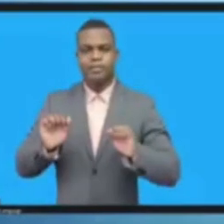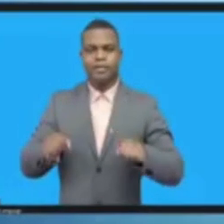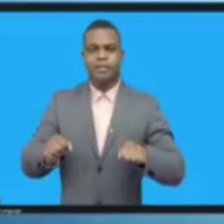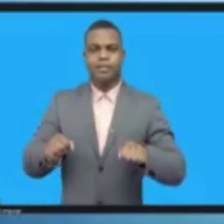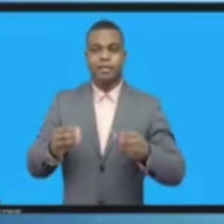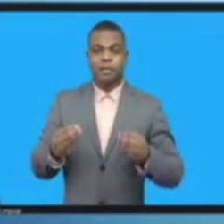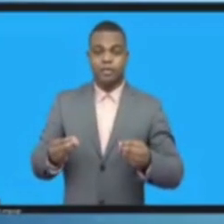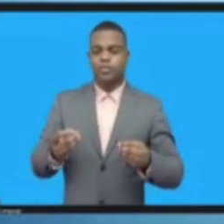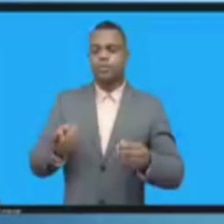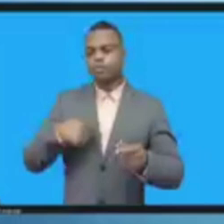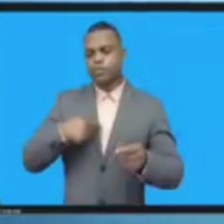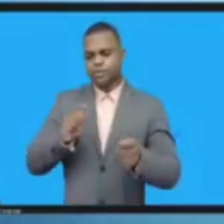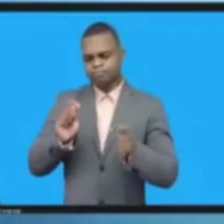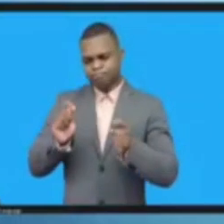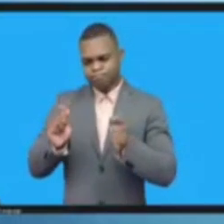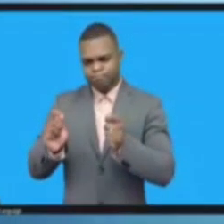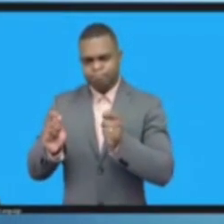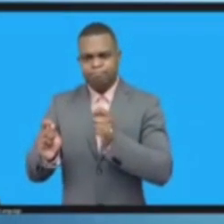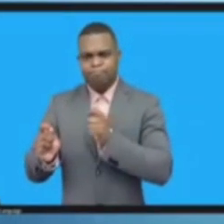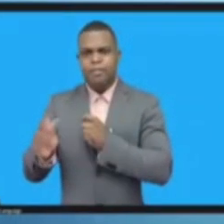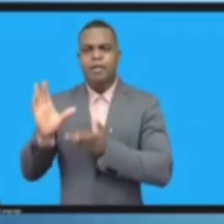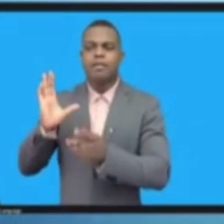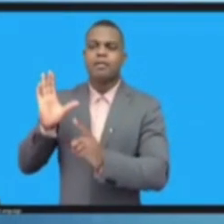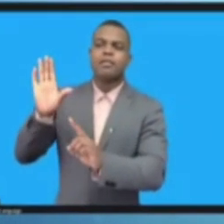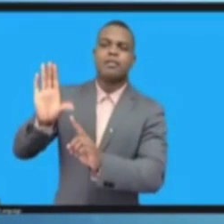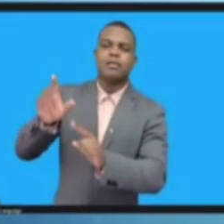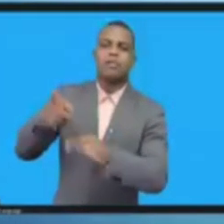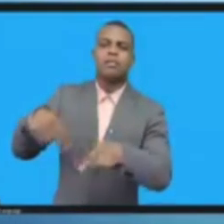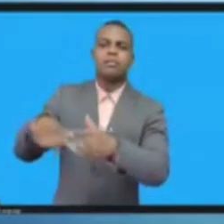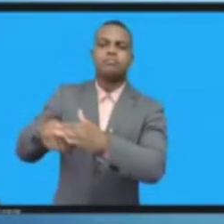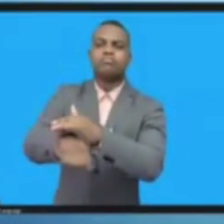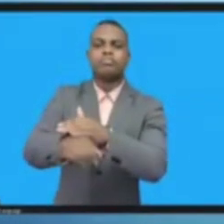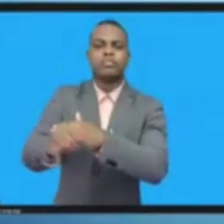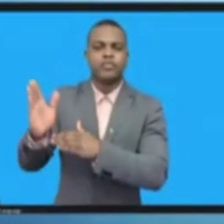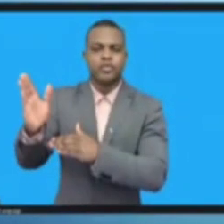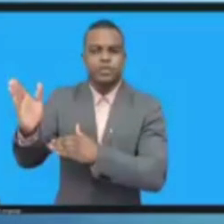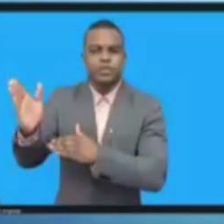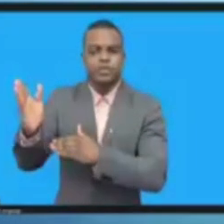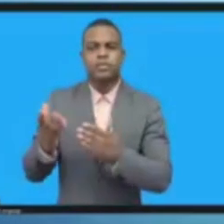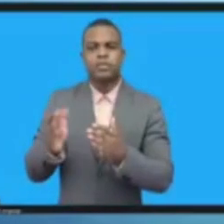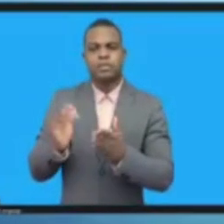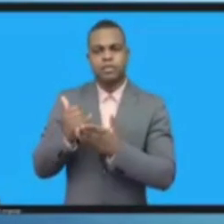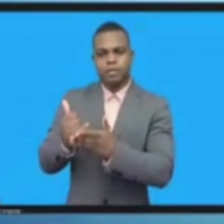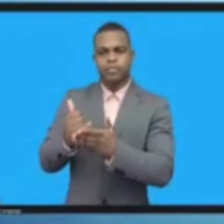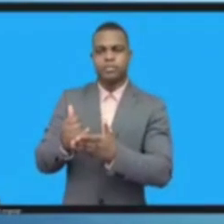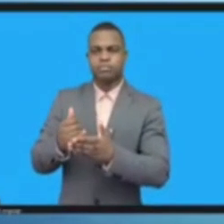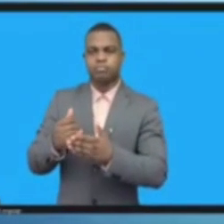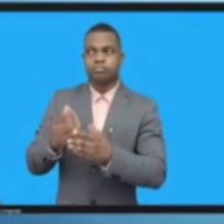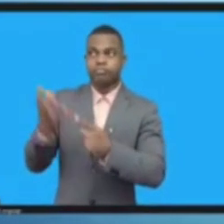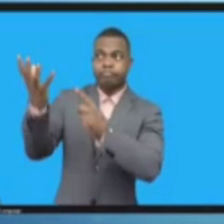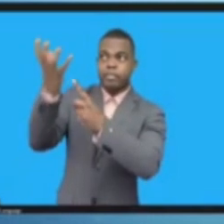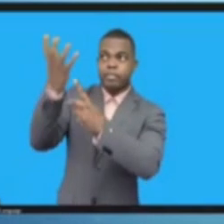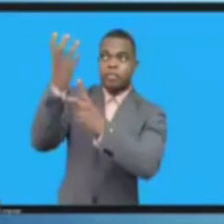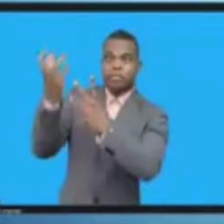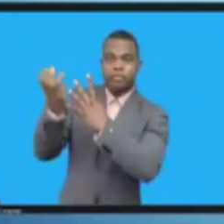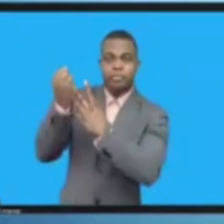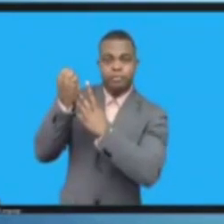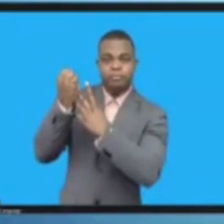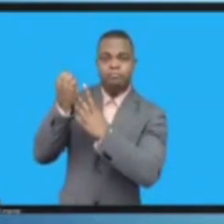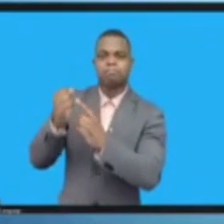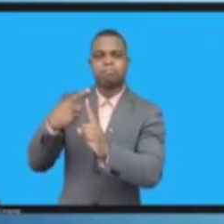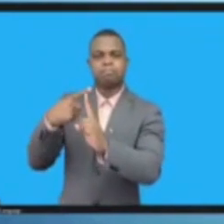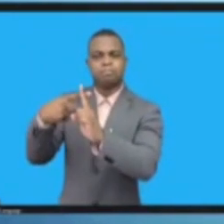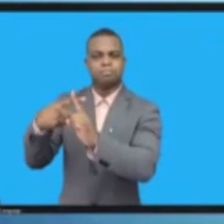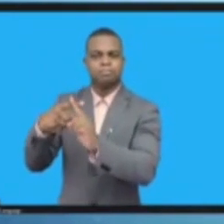les gens sont autonomisés par le potentiel des technologies et ne devrait pas avoir peur de son côté